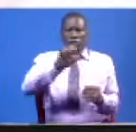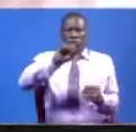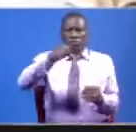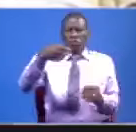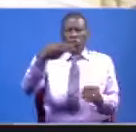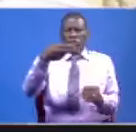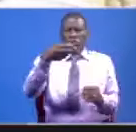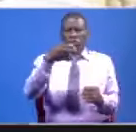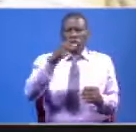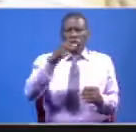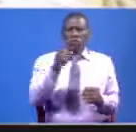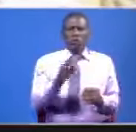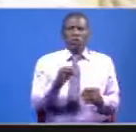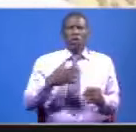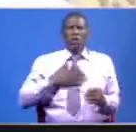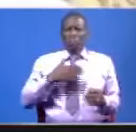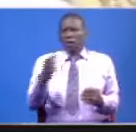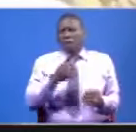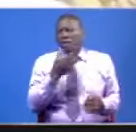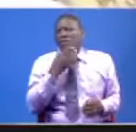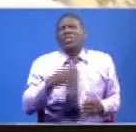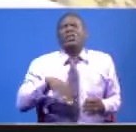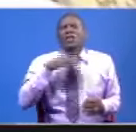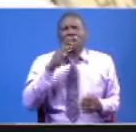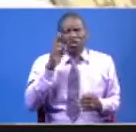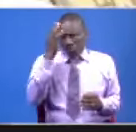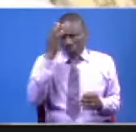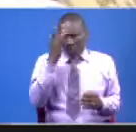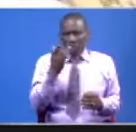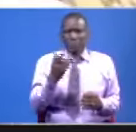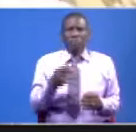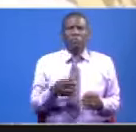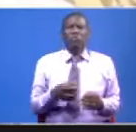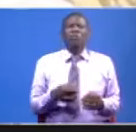SHIF. I lost my grandfather kwa sababu